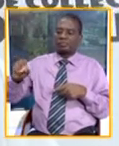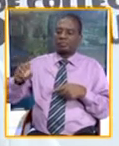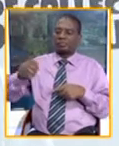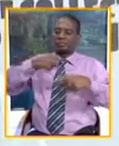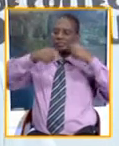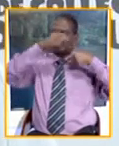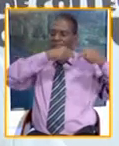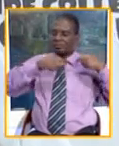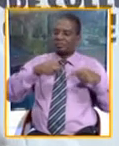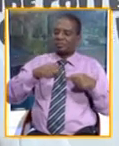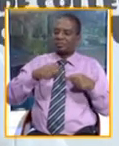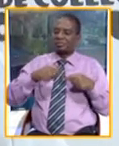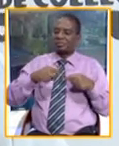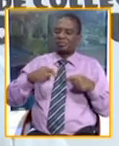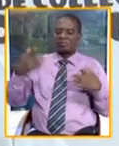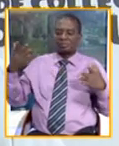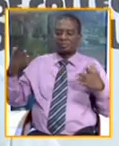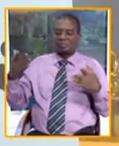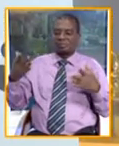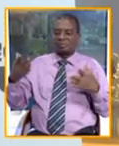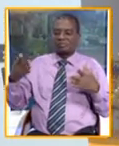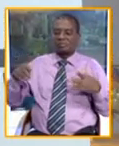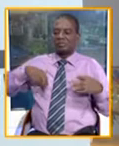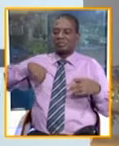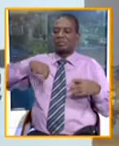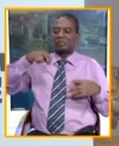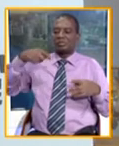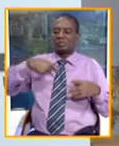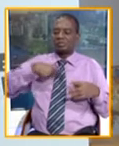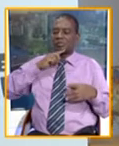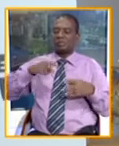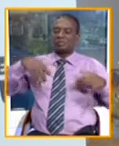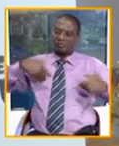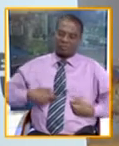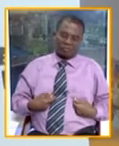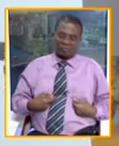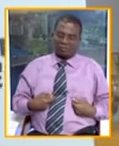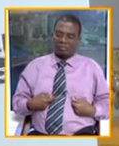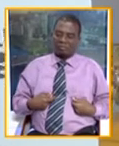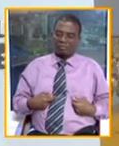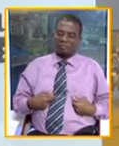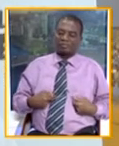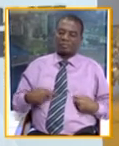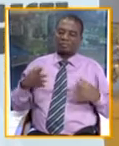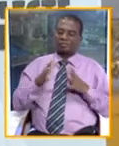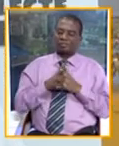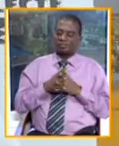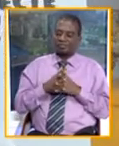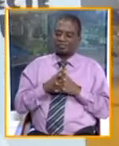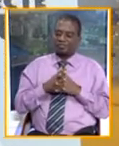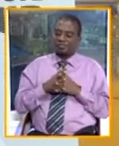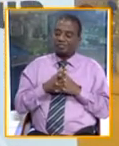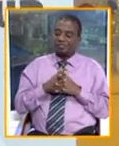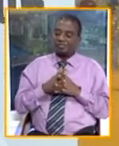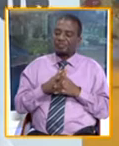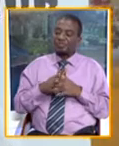les séances de dialyse, je dis c'est trop, je suis fatigué. C'est la vie. Ouais, parce que c'est chronique.